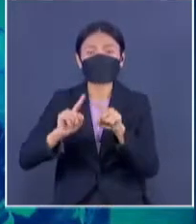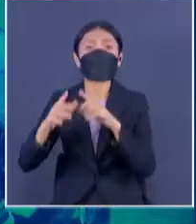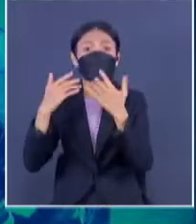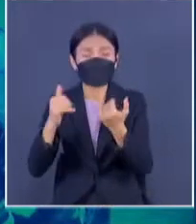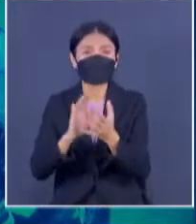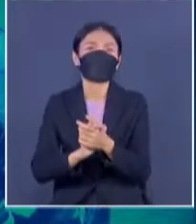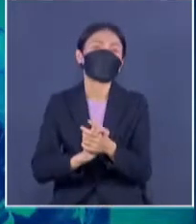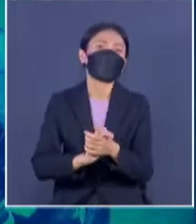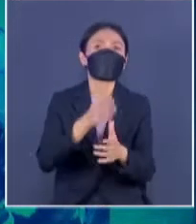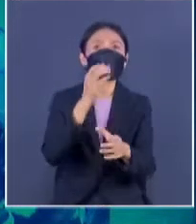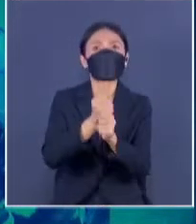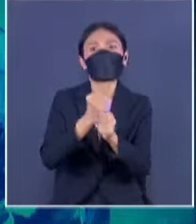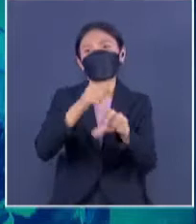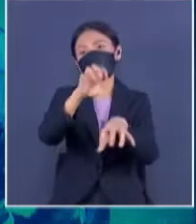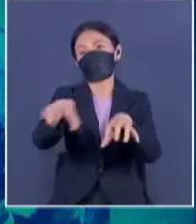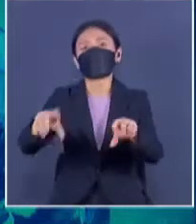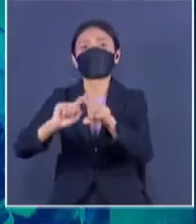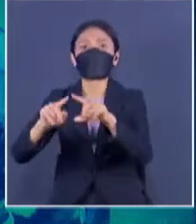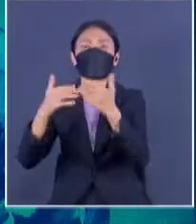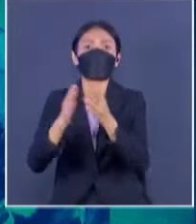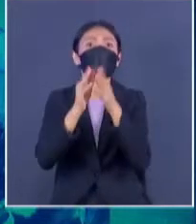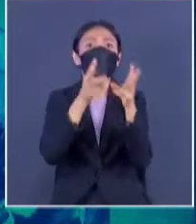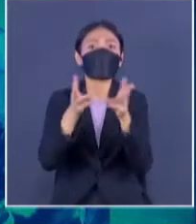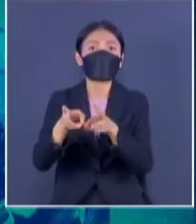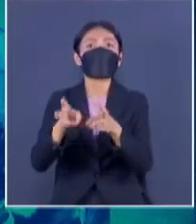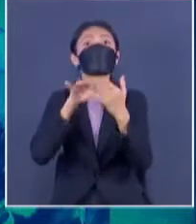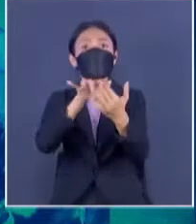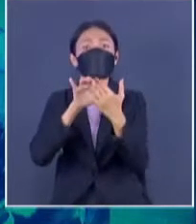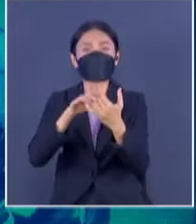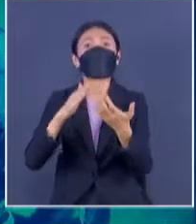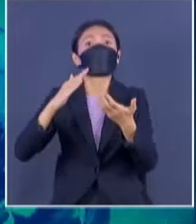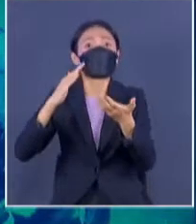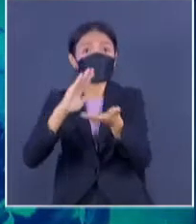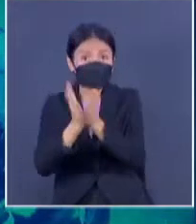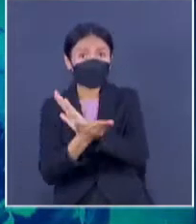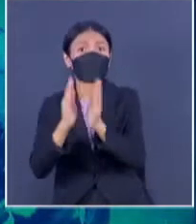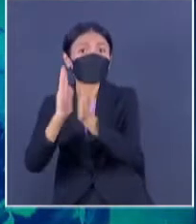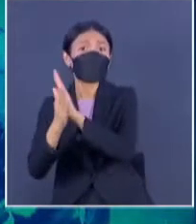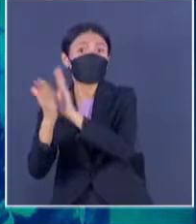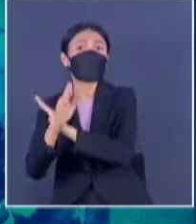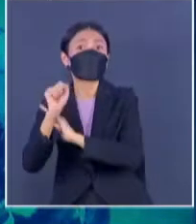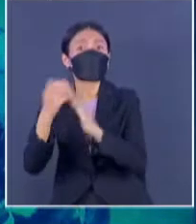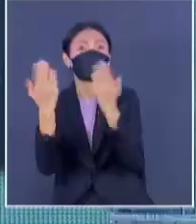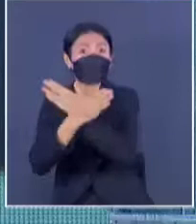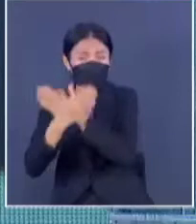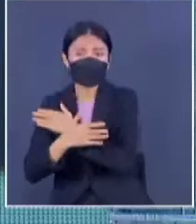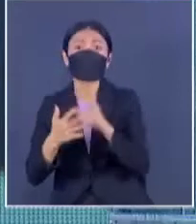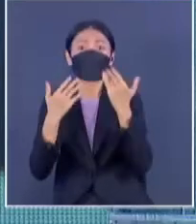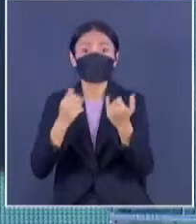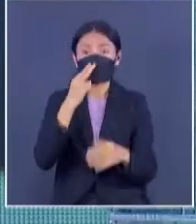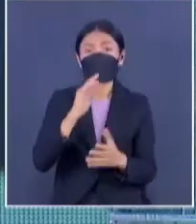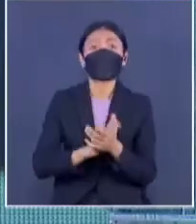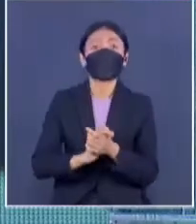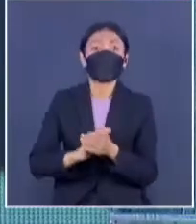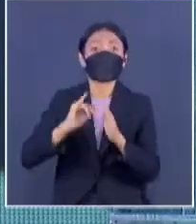นที่จะเข้าไปใช้บริการเขาก็ต้องปรับเปลี่ยนเหมือนกันนะคะอย่างเช่นที่ตำรวจภูธรจังหวัดขอนแก่นเปิดโครงการตำรวจพร้อม